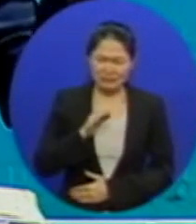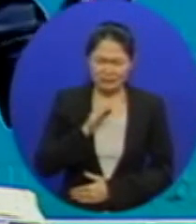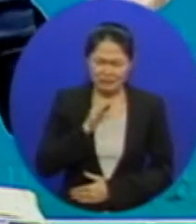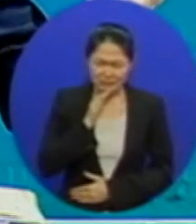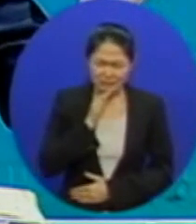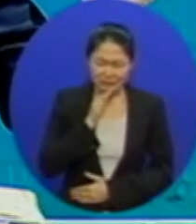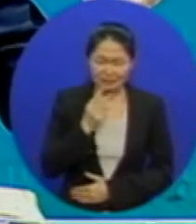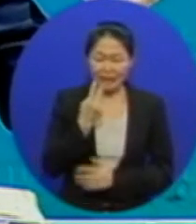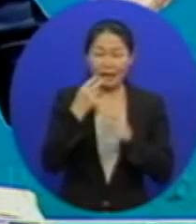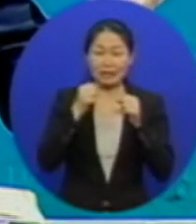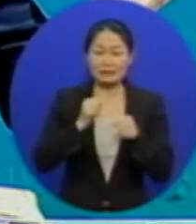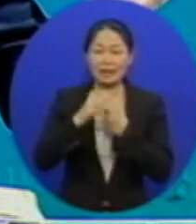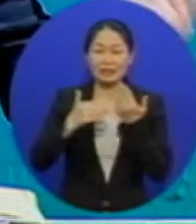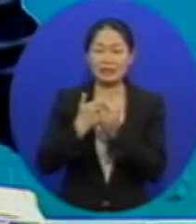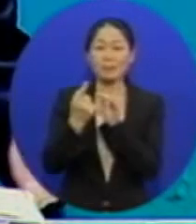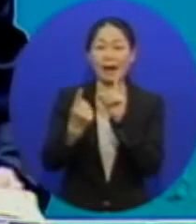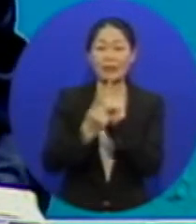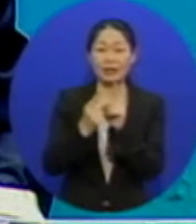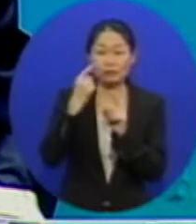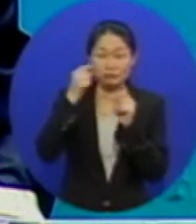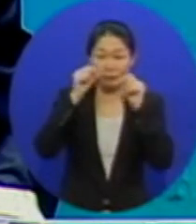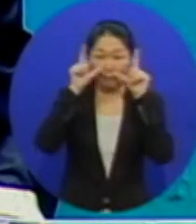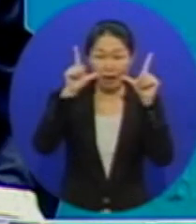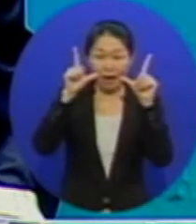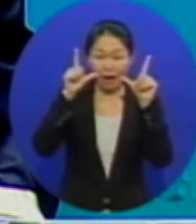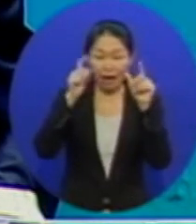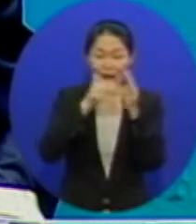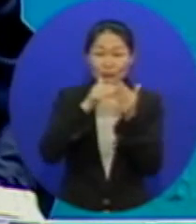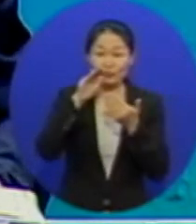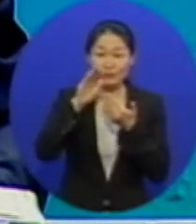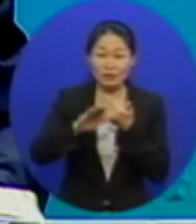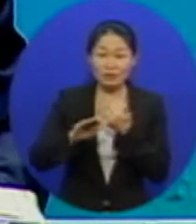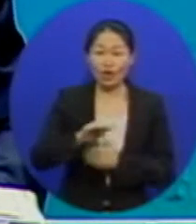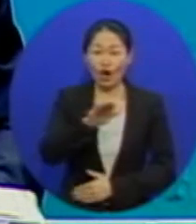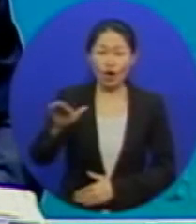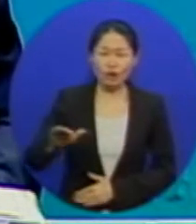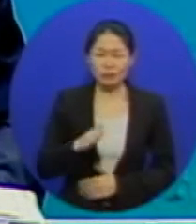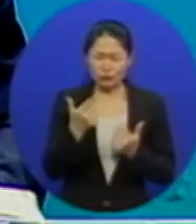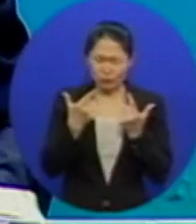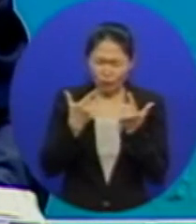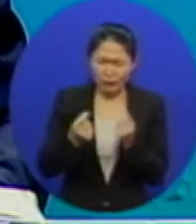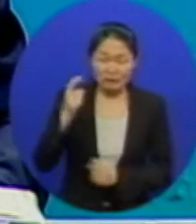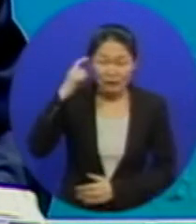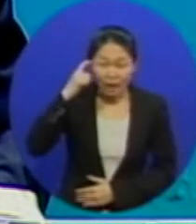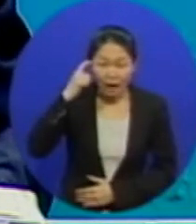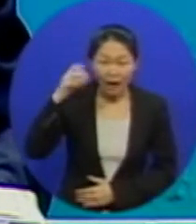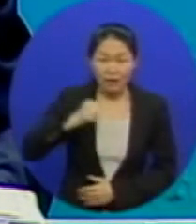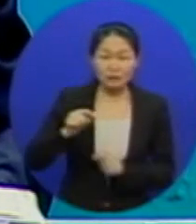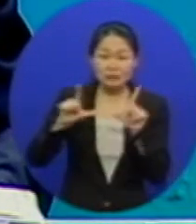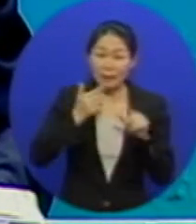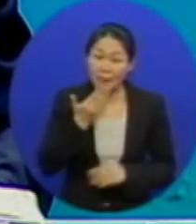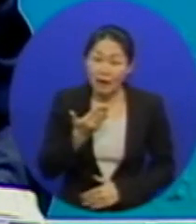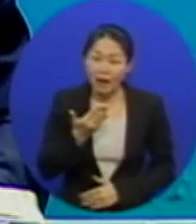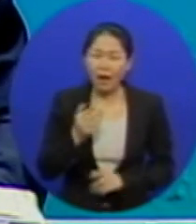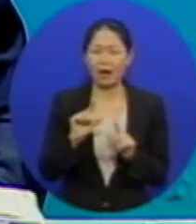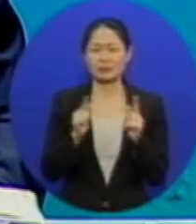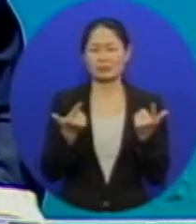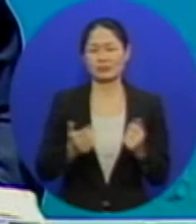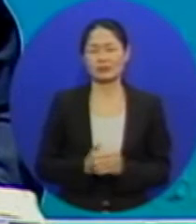살아계신 하나님을 만나는 눈이 뜨이고 나면 여러분이 똑 같은 생각으로 사실 수 있겠습니까